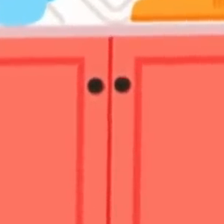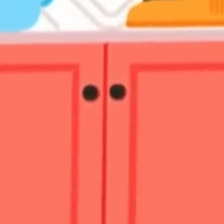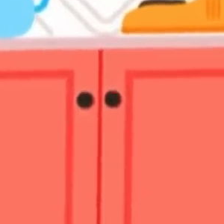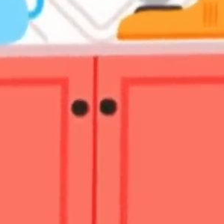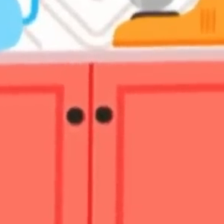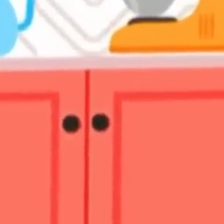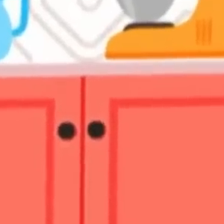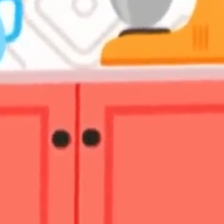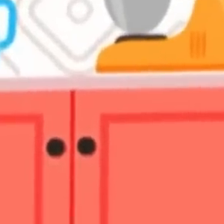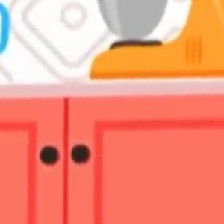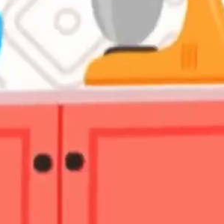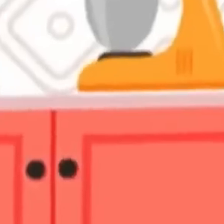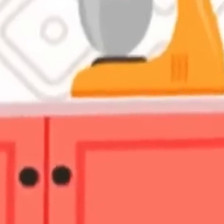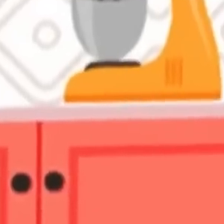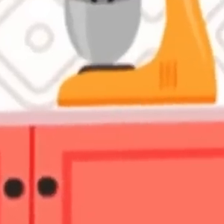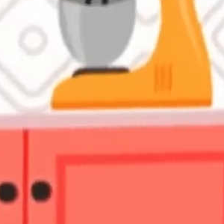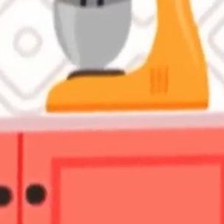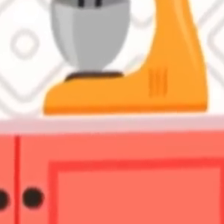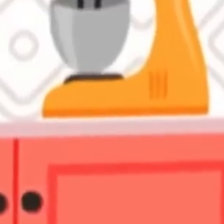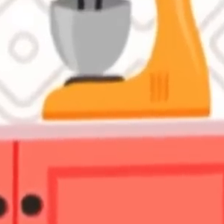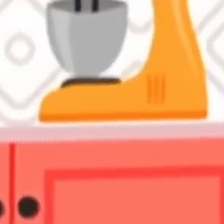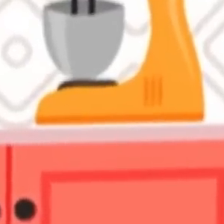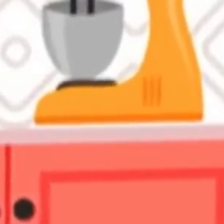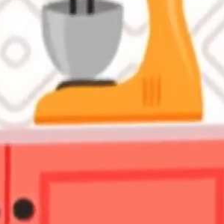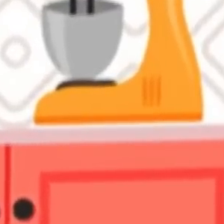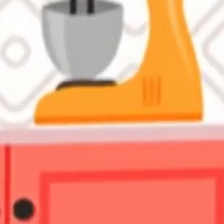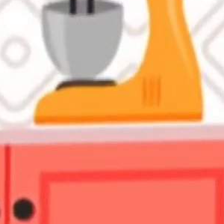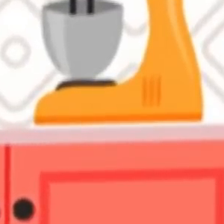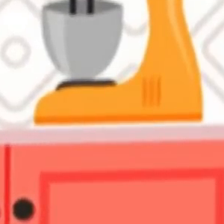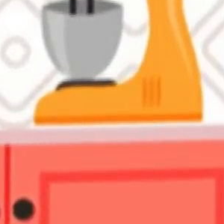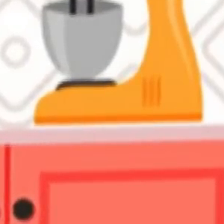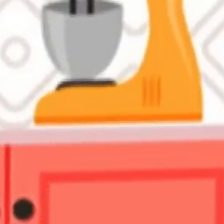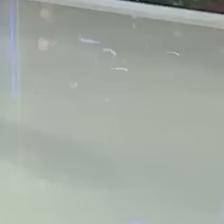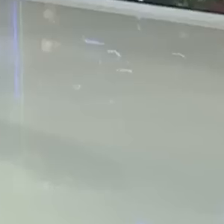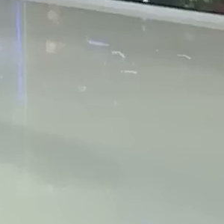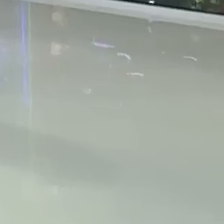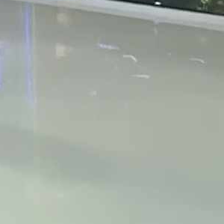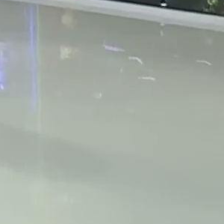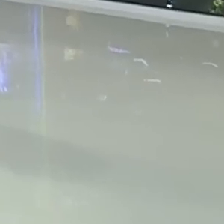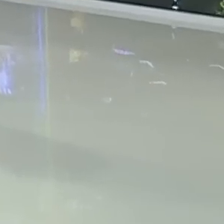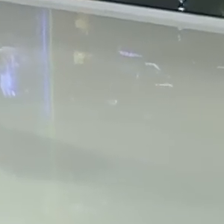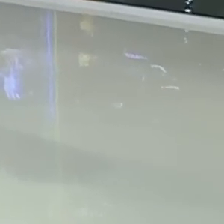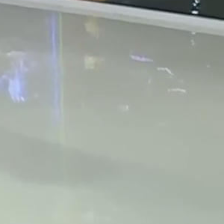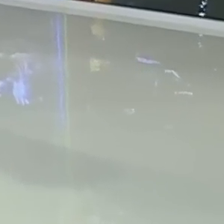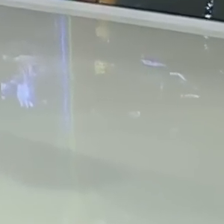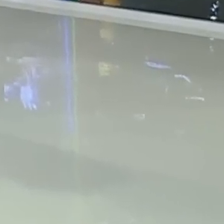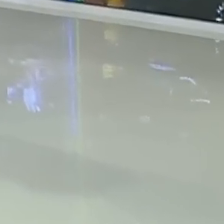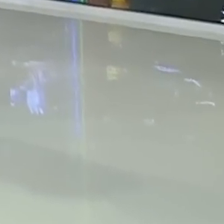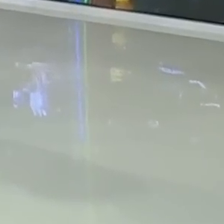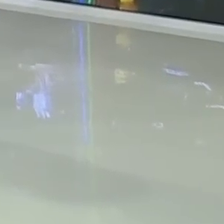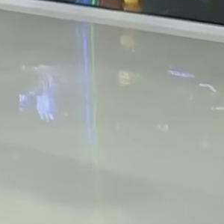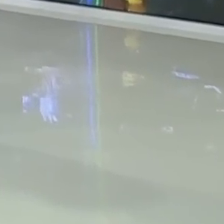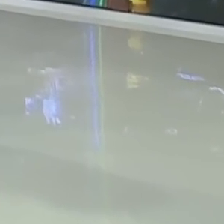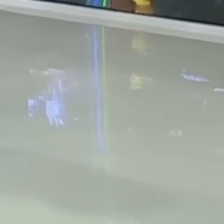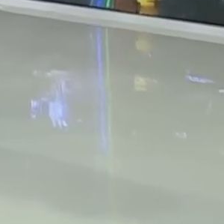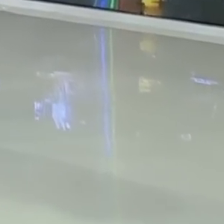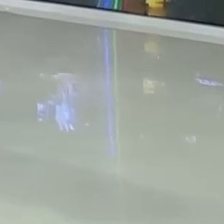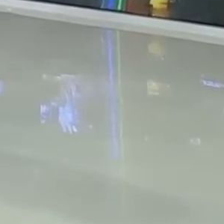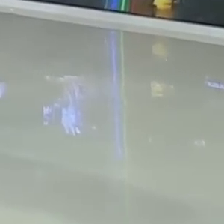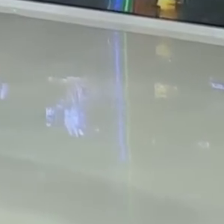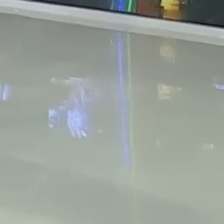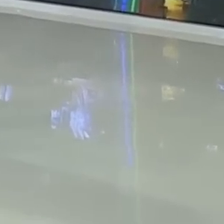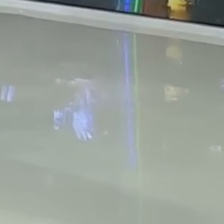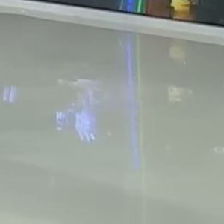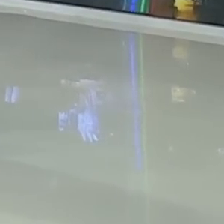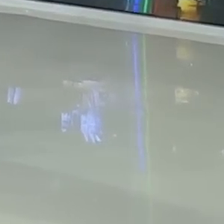diskarte, make every moment your winning moment. Kapamilya, kinikilala po ngayon